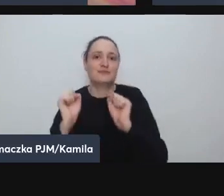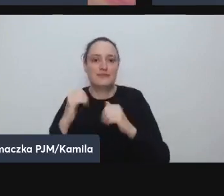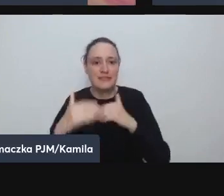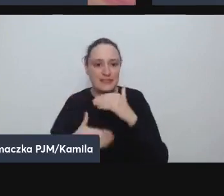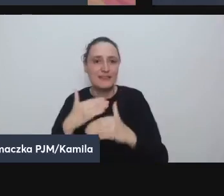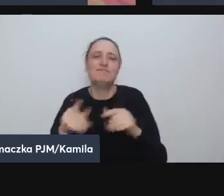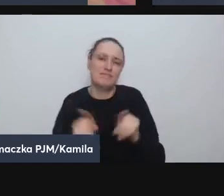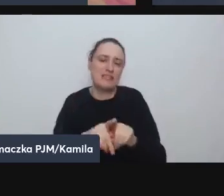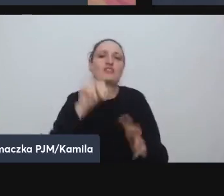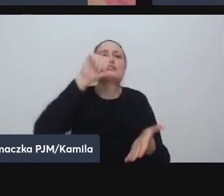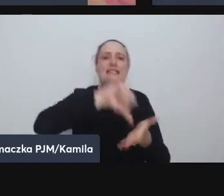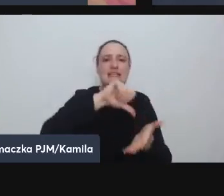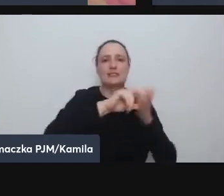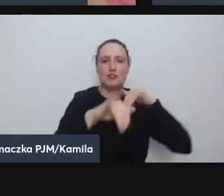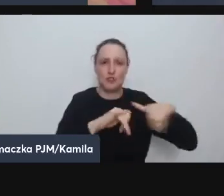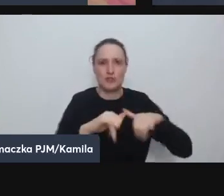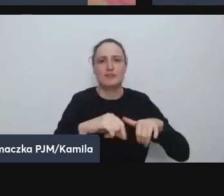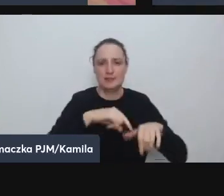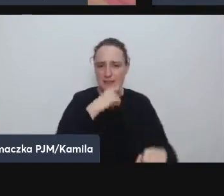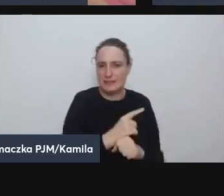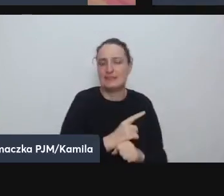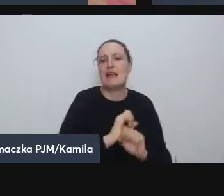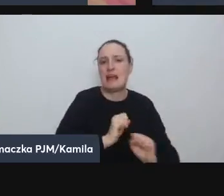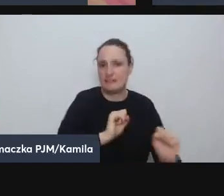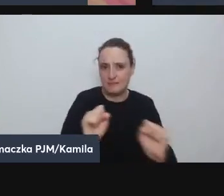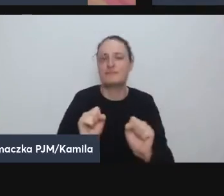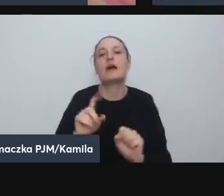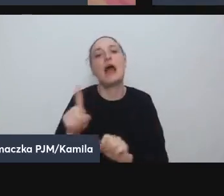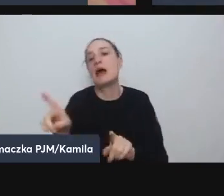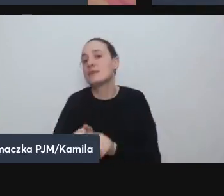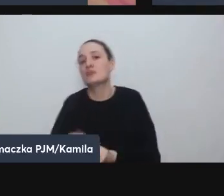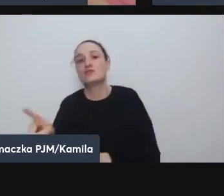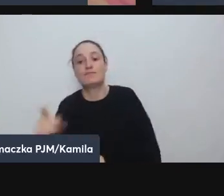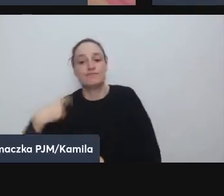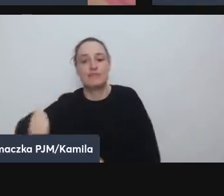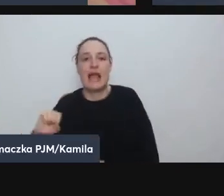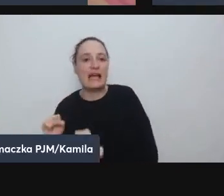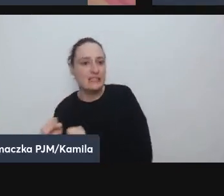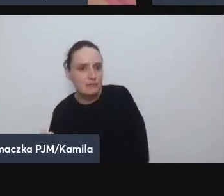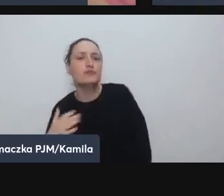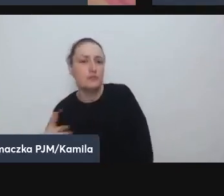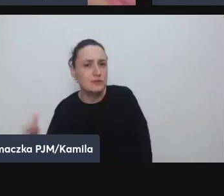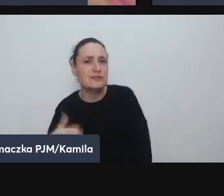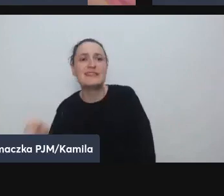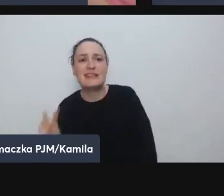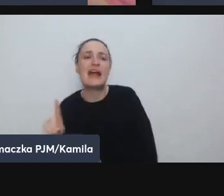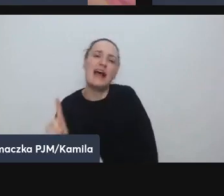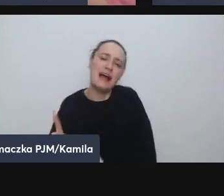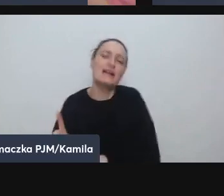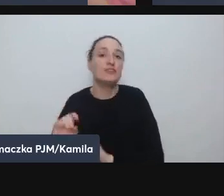strony państwa, żeby jednak aktywiści, aktywistki no nadal to robiły, ale na przykład po